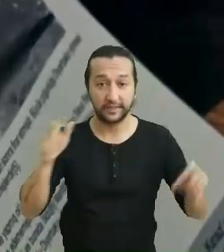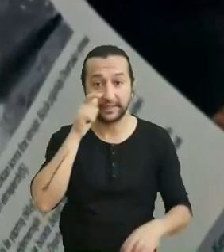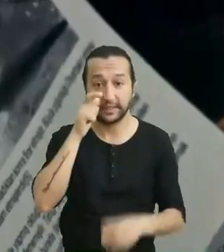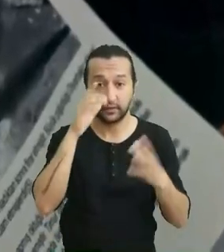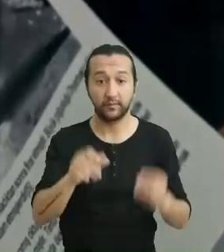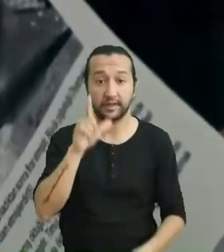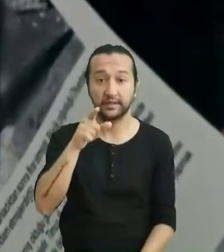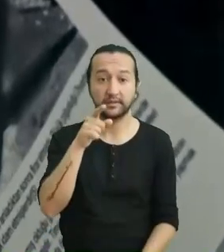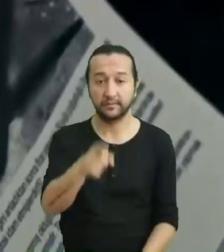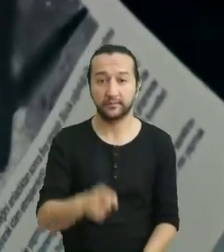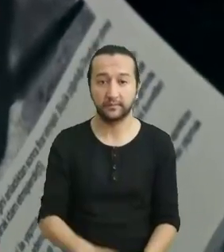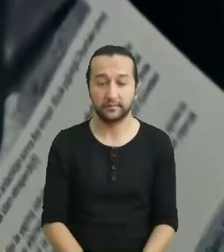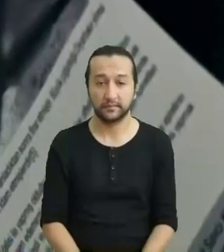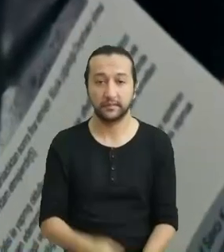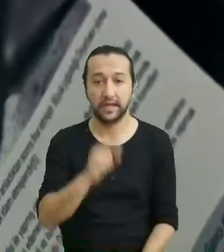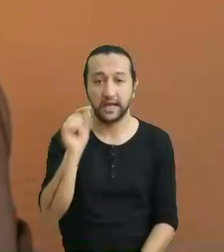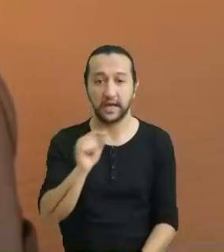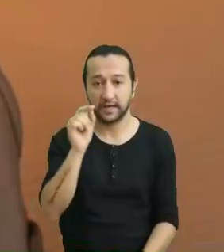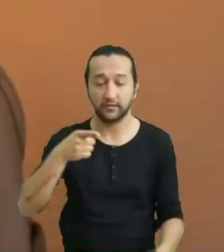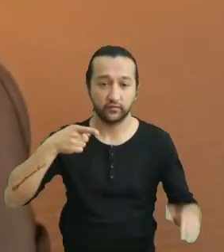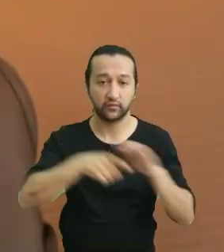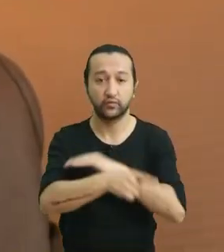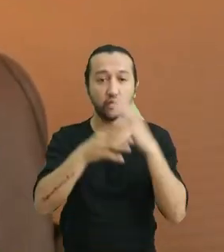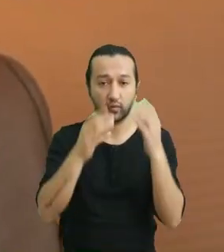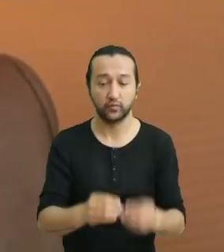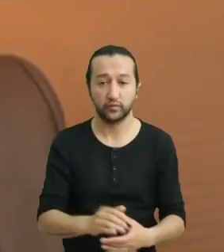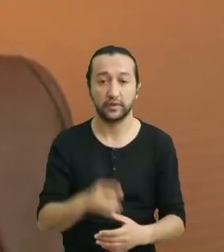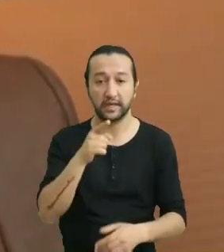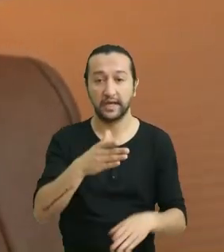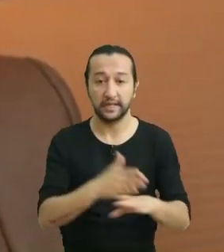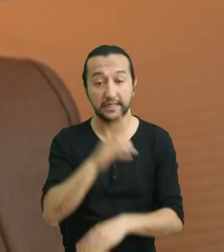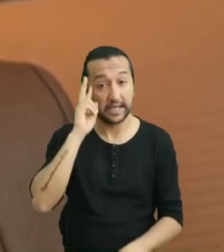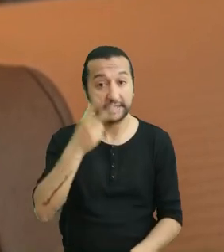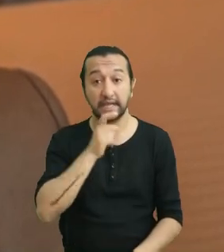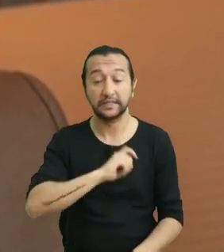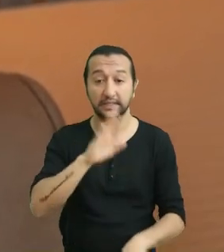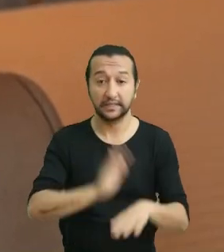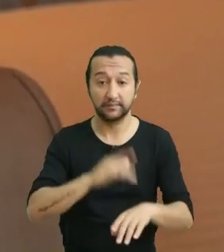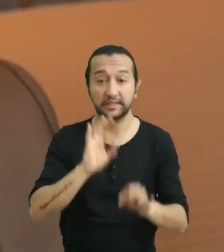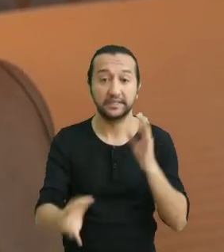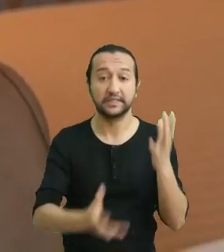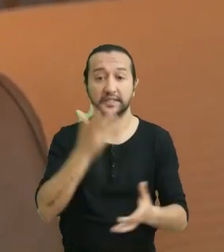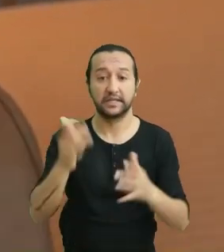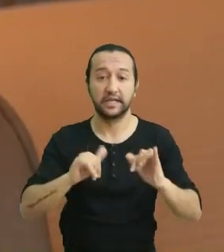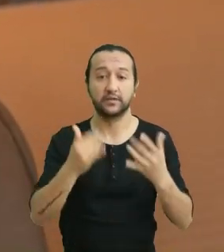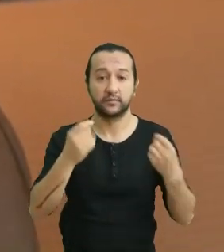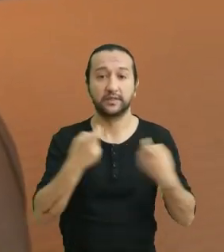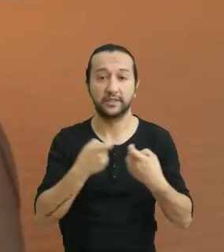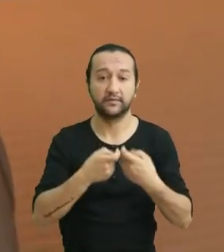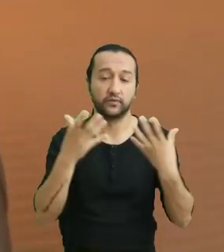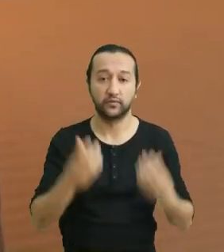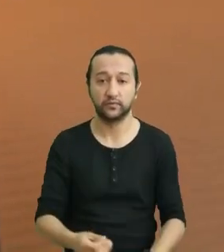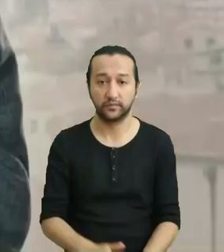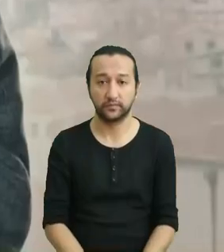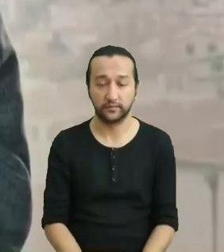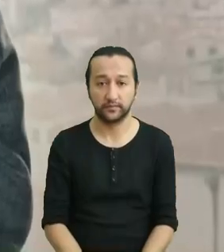Yıldıray Bey. Gazete. Arı kovanına çomak soktuk. Artık hata yapanın cayır cayır yanacağı bir savaşın